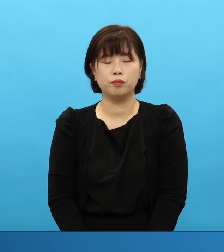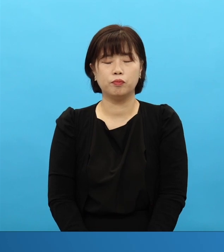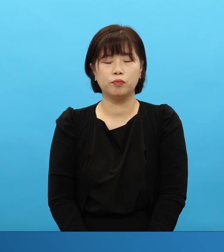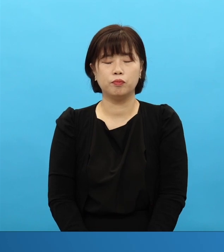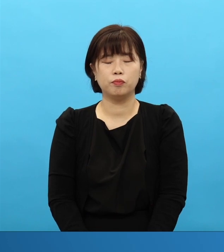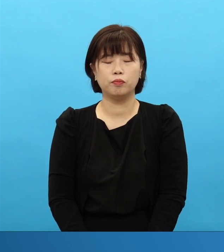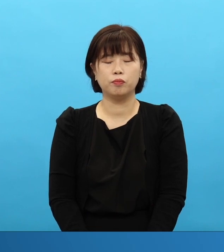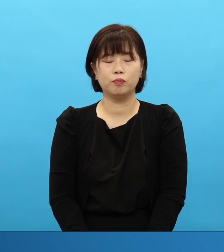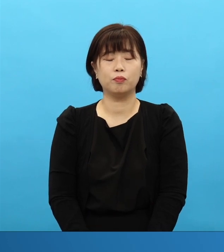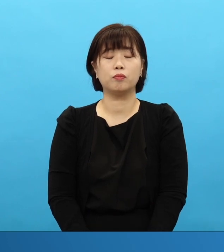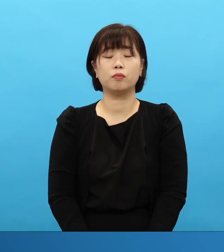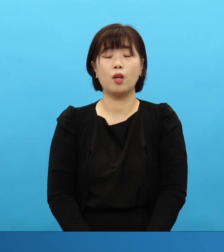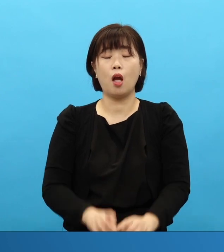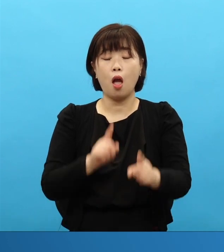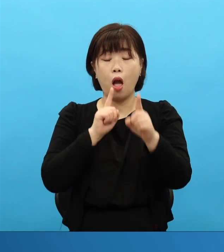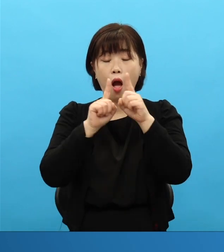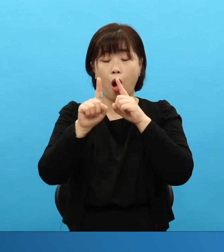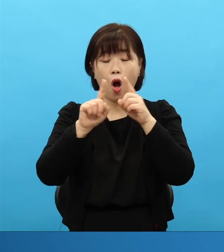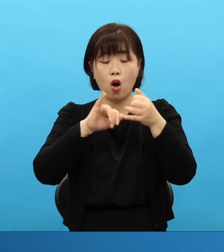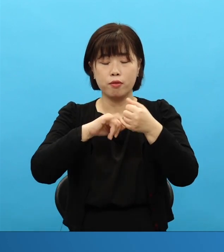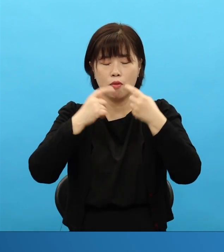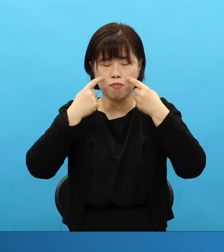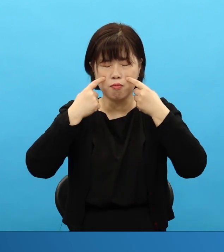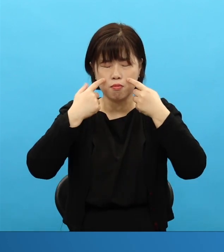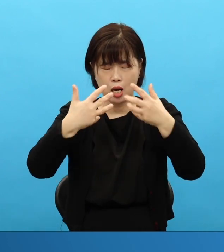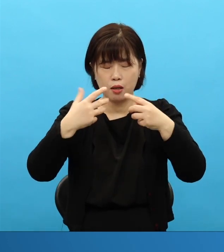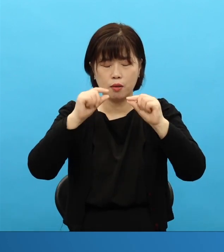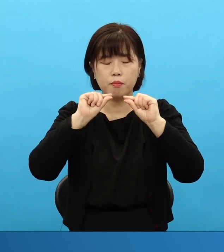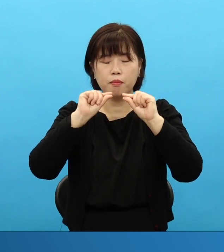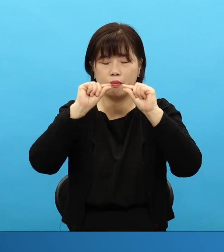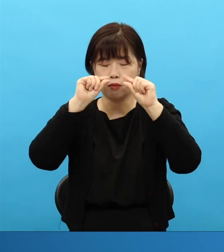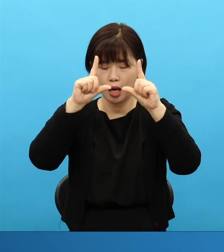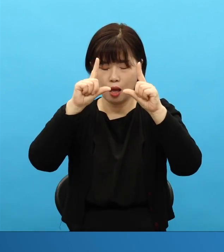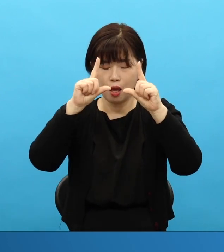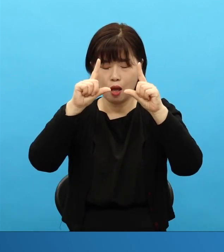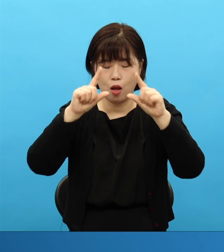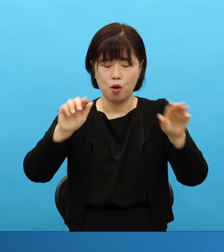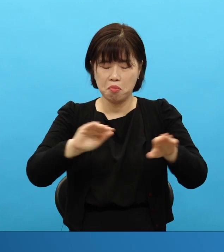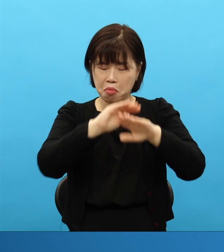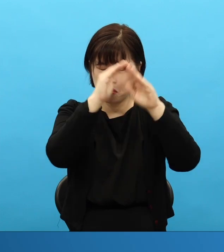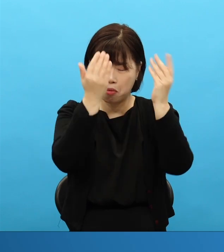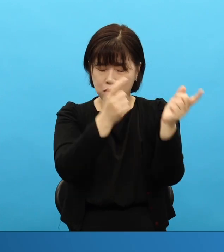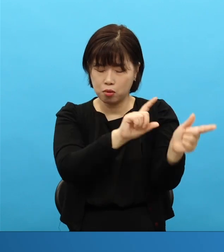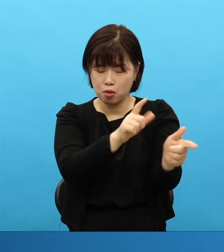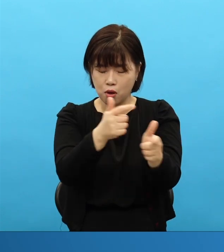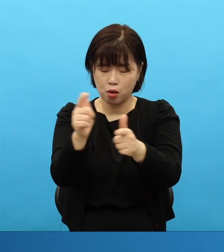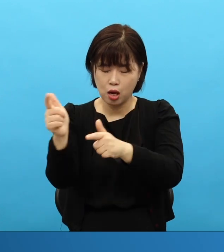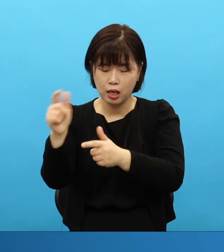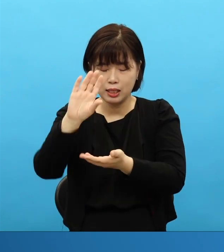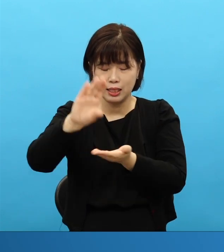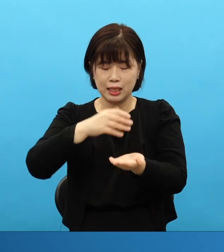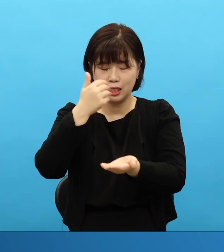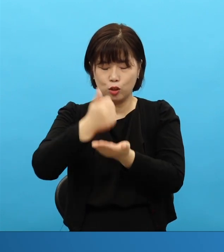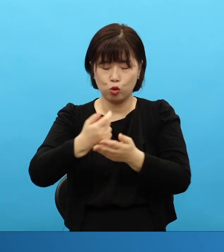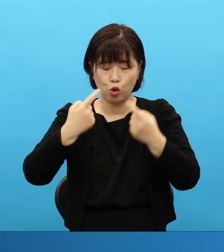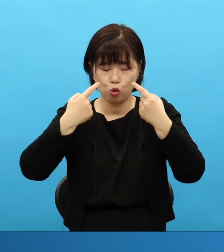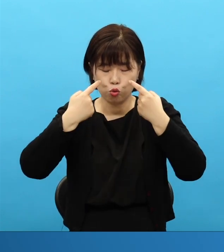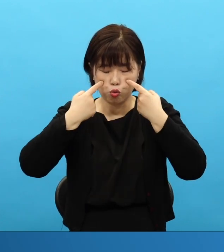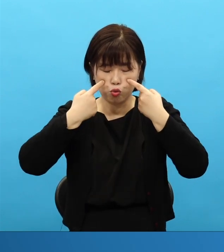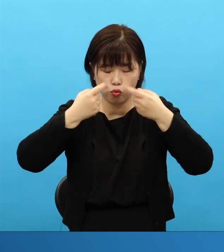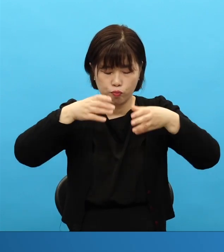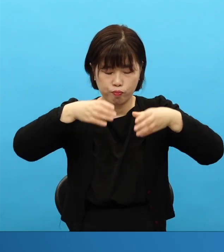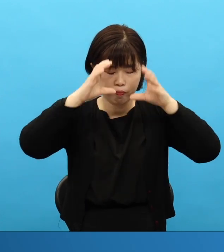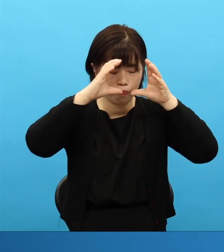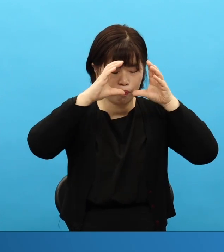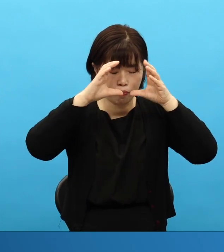정확한 언약을 붙잡고 모든 것을 그리스도의 눈으로 보게 해주세요. Holding to the accurate covenant allows to see all things with the eyes